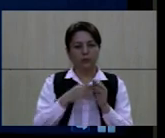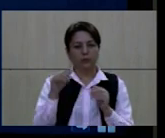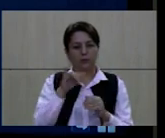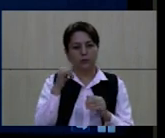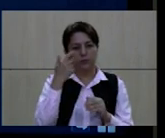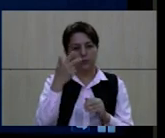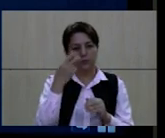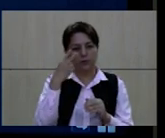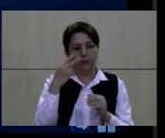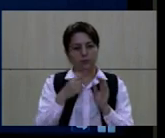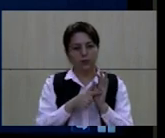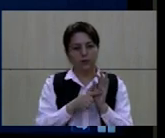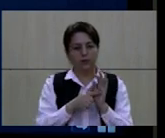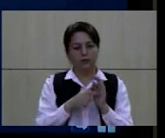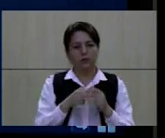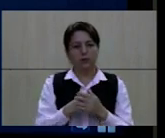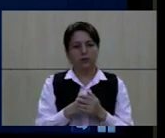ko'paytirsam 27.